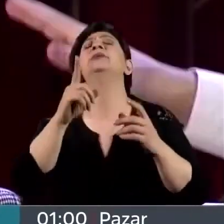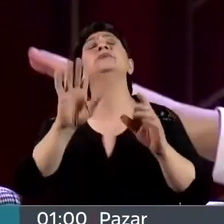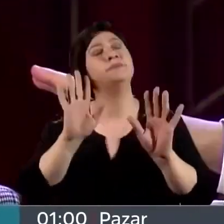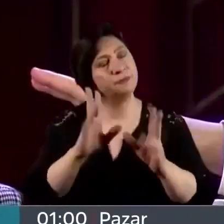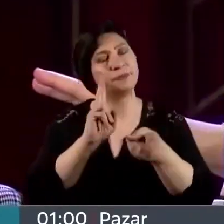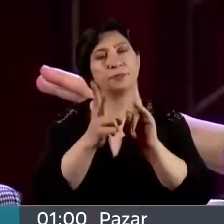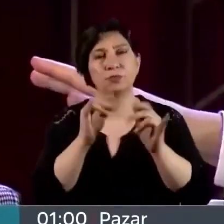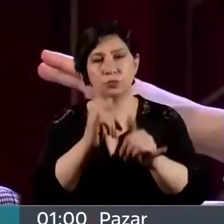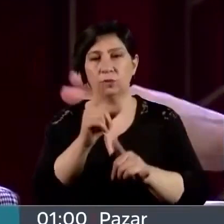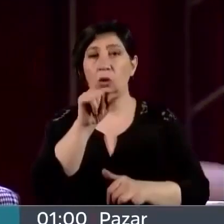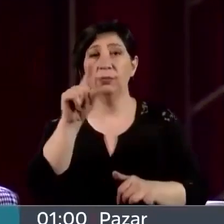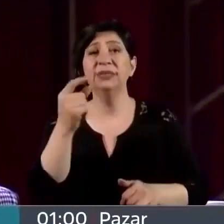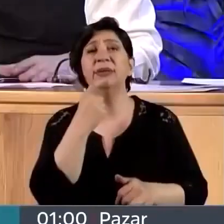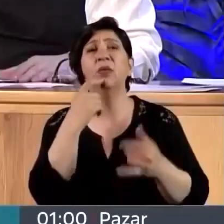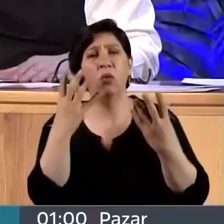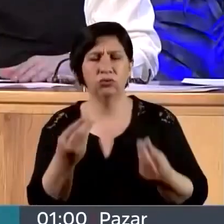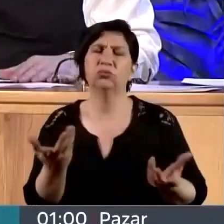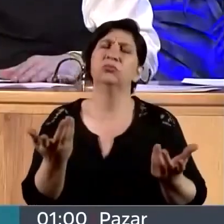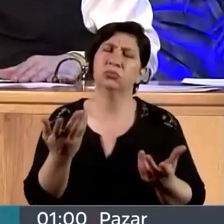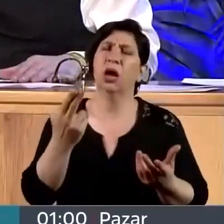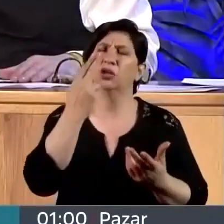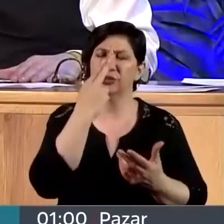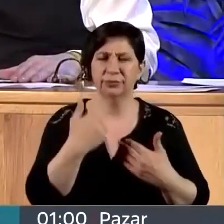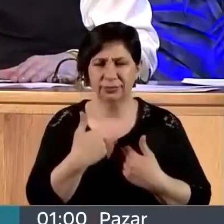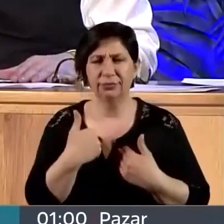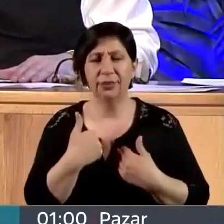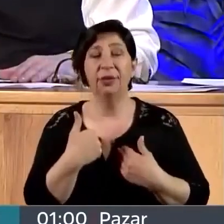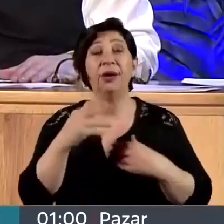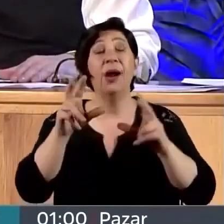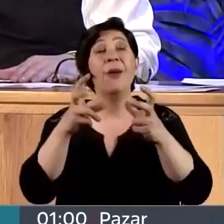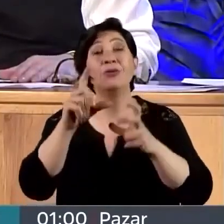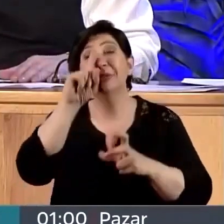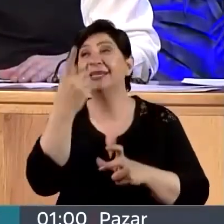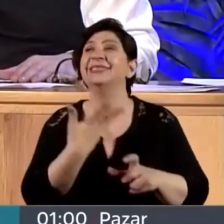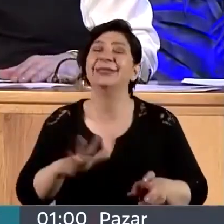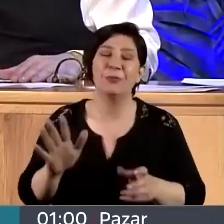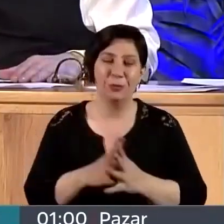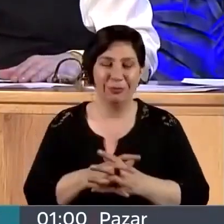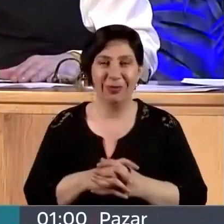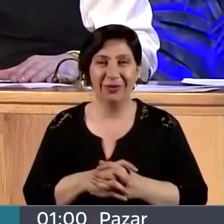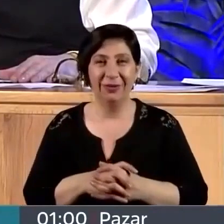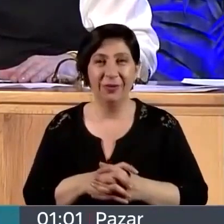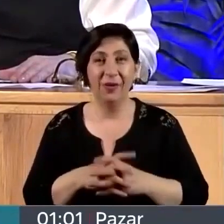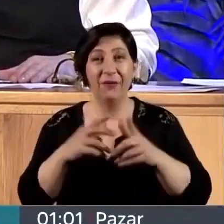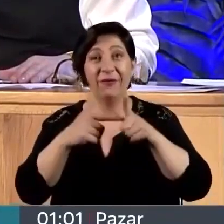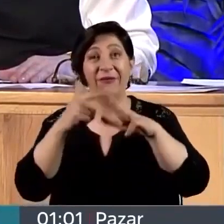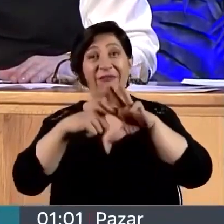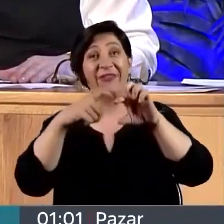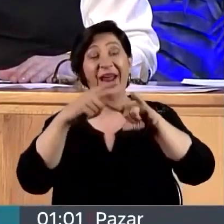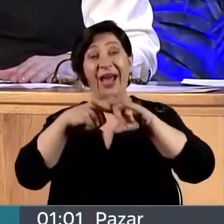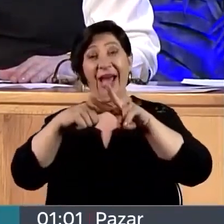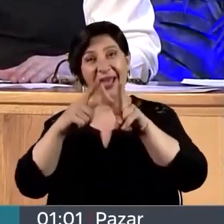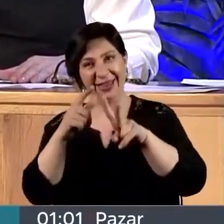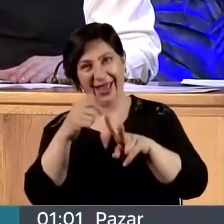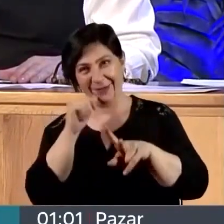iyiyim. Evet, iyisin 11 sene orada. oldu. 1100 Evet, oyun oldu. Öğrendim canım artık. maşallah, Eşek olsa maşallah. öğrenir artık. Maşallah. 1100 kere çıkmış yani. Maşallah. Yani Ferhan abinin 2200-2300